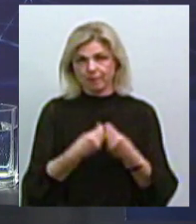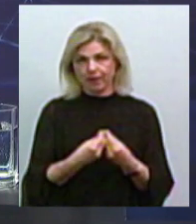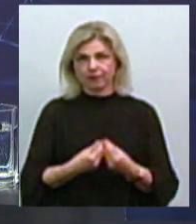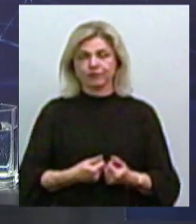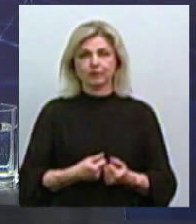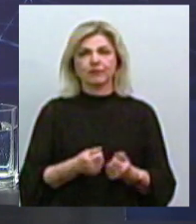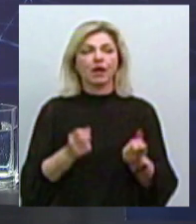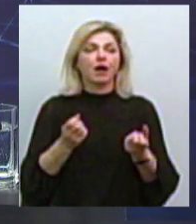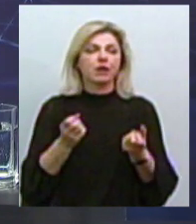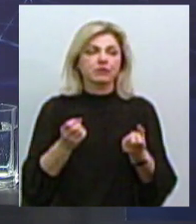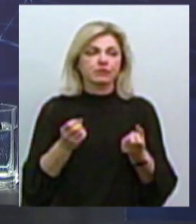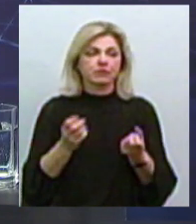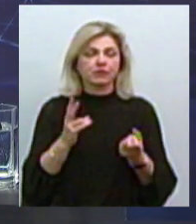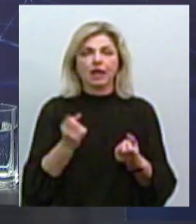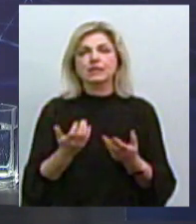наскільки